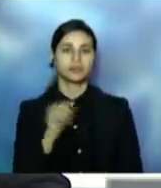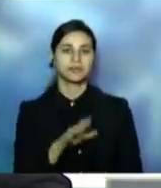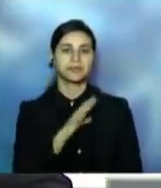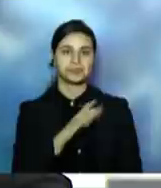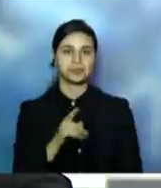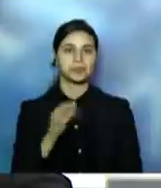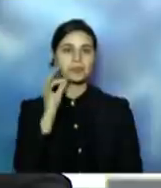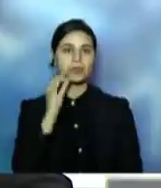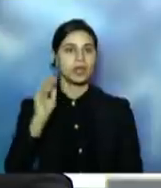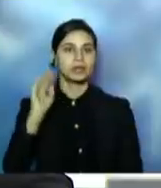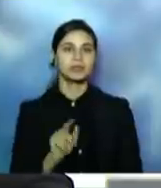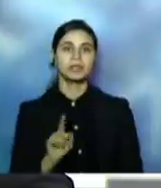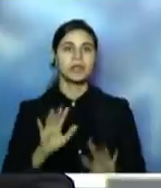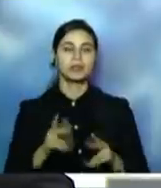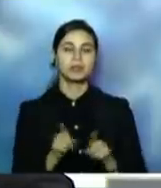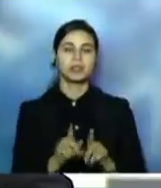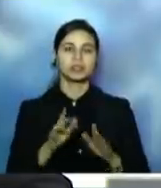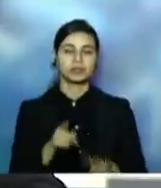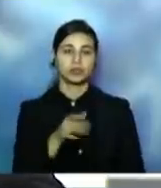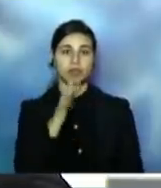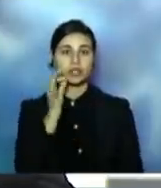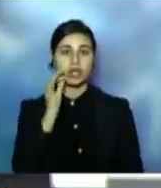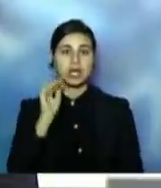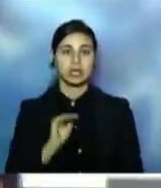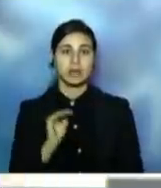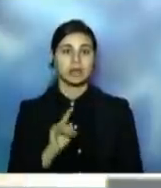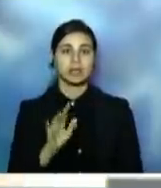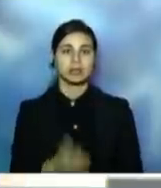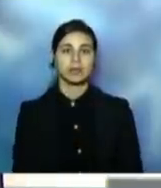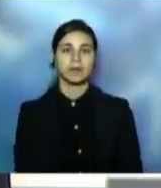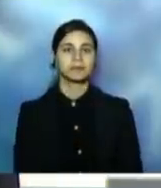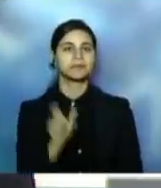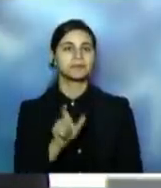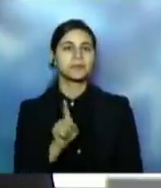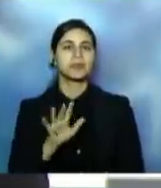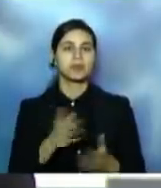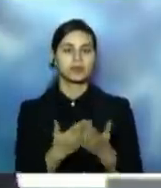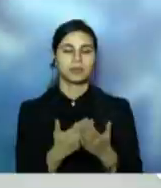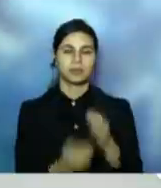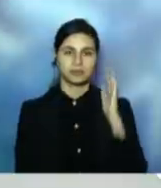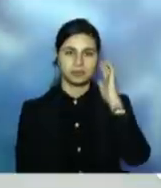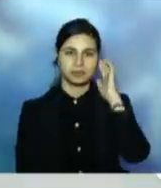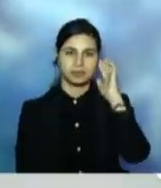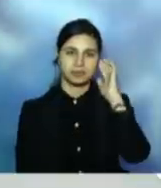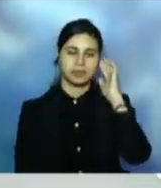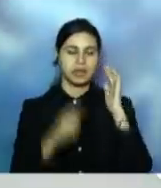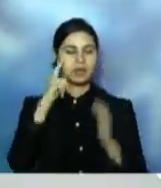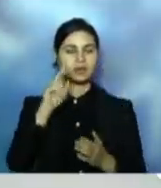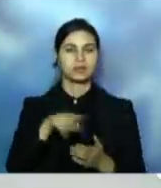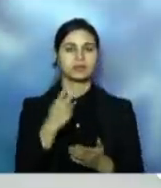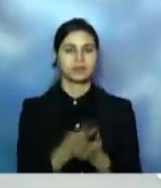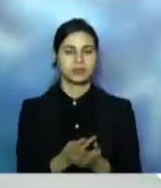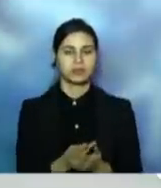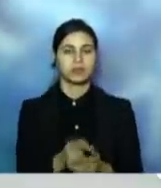მოუწიოთ ჰიპოგლიკემიას. რა მოხდება ასეთ შემთხვევაში? ჰიპოგლიკემიის დროს რა ხდება? აი მოზარდს რა შეიძლება დაემართოს? მან შეიძლება გონება დაკარგოს